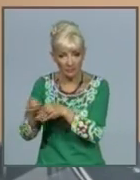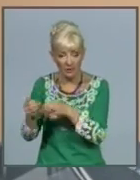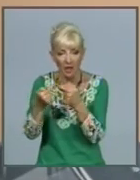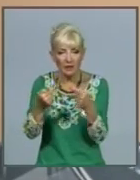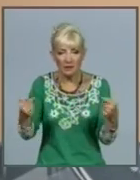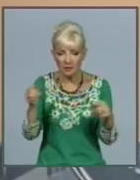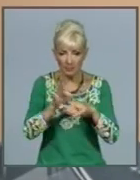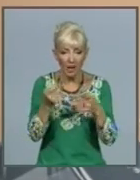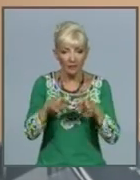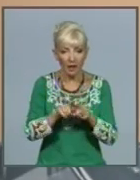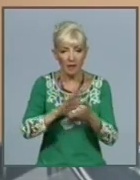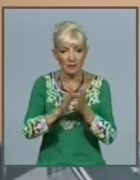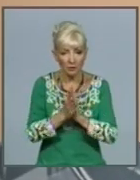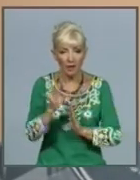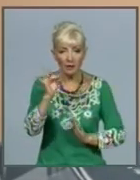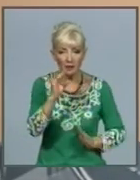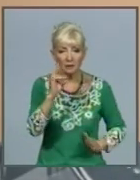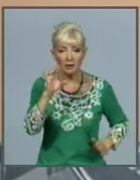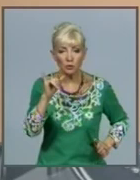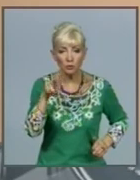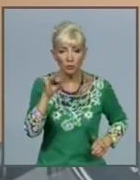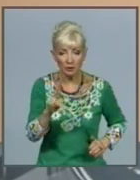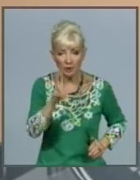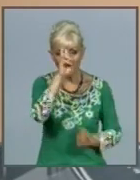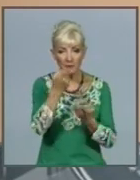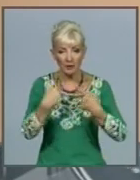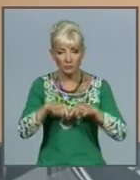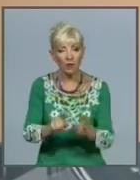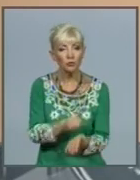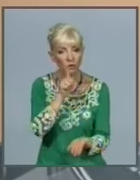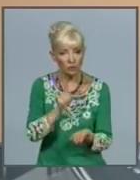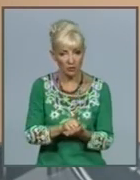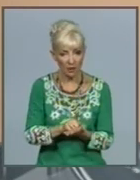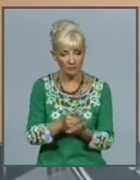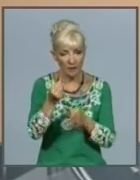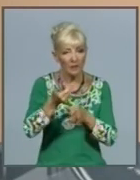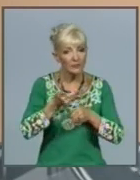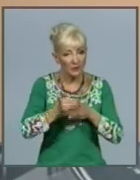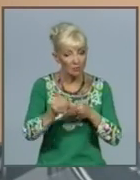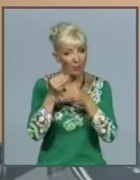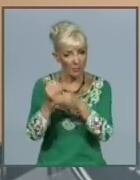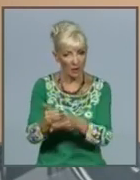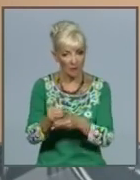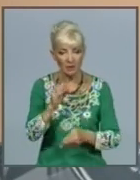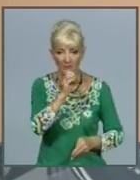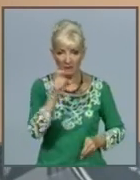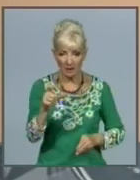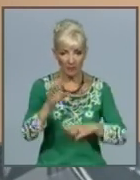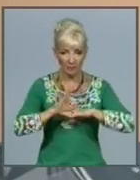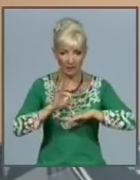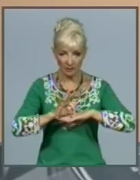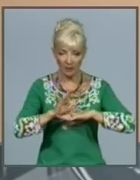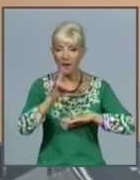з інсулінами. Держава повинна фінансувати всіх хворих невиліковних,